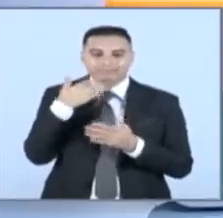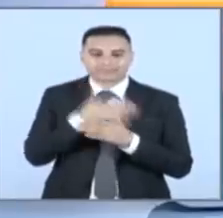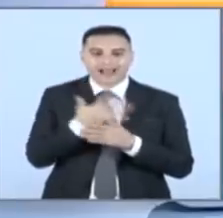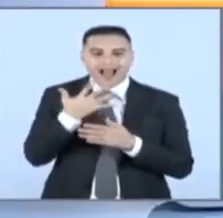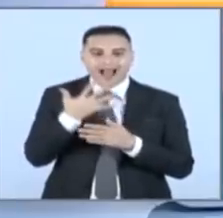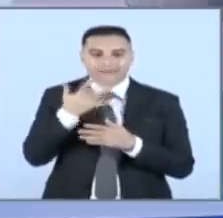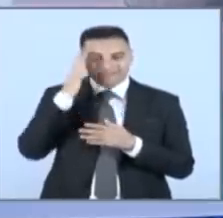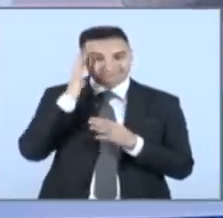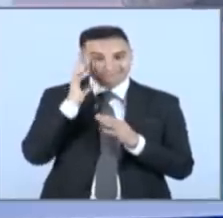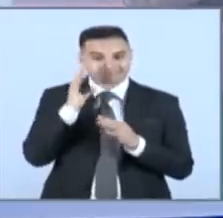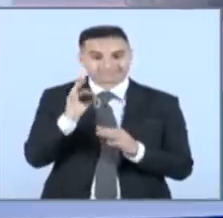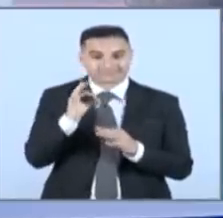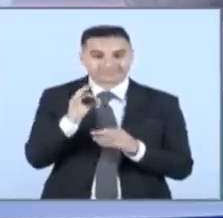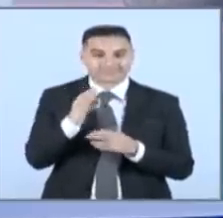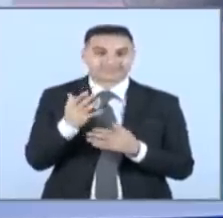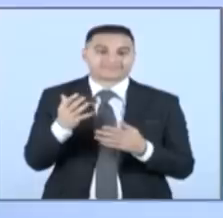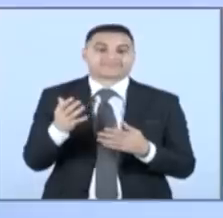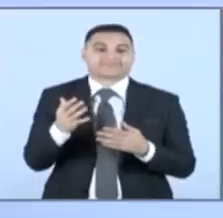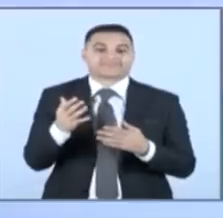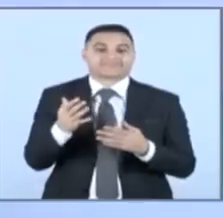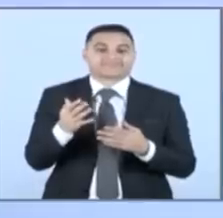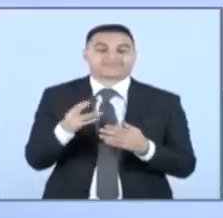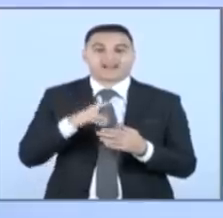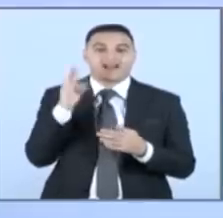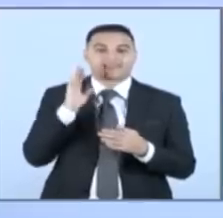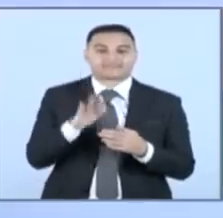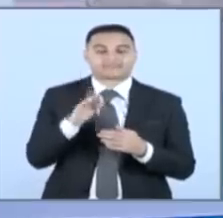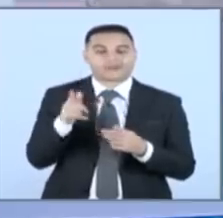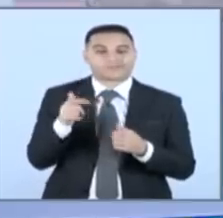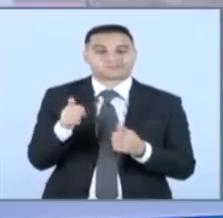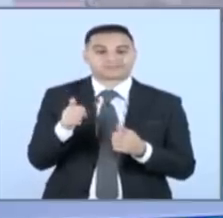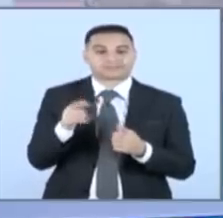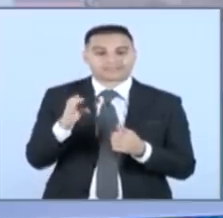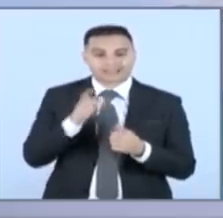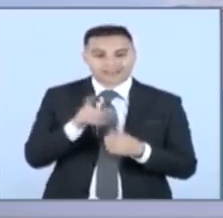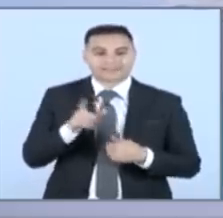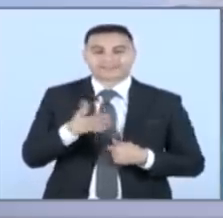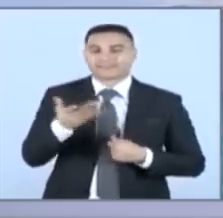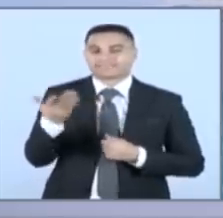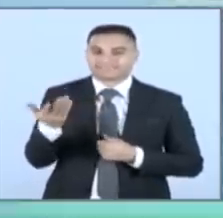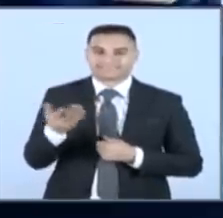لا انا عارف. بتعرف؟ اه طبعا. طب اتخطف منك البازر. إجابة صحيحة.